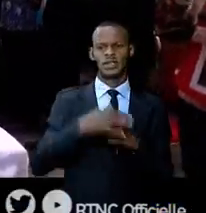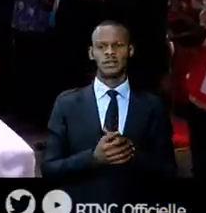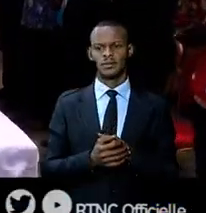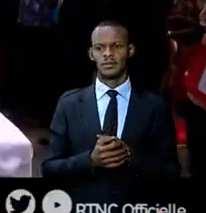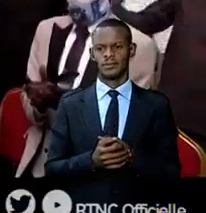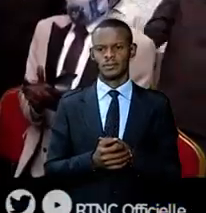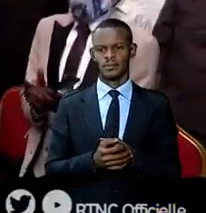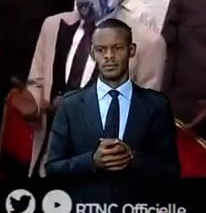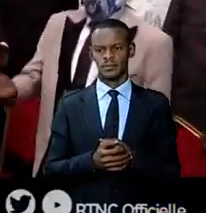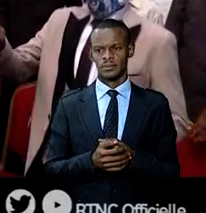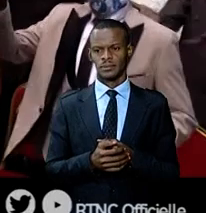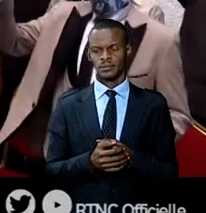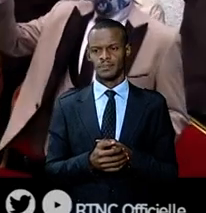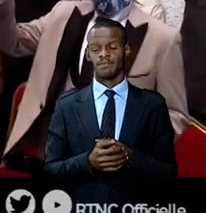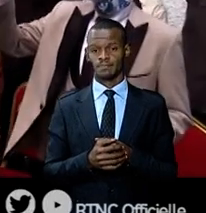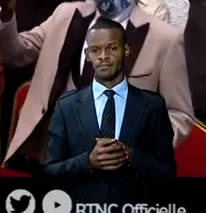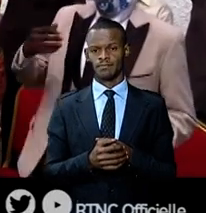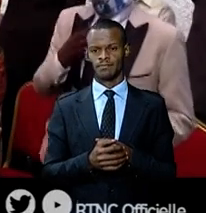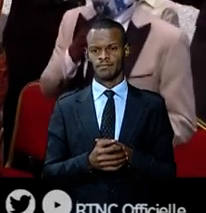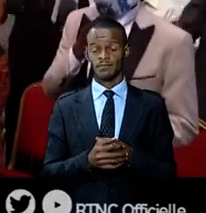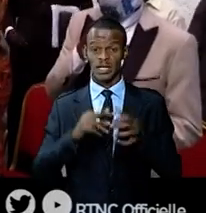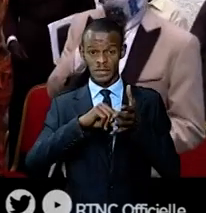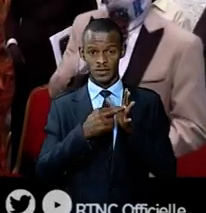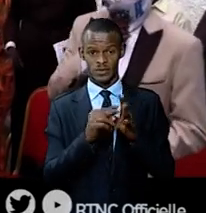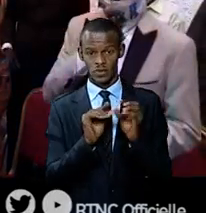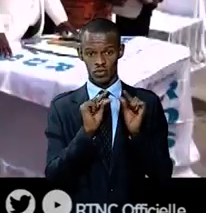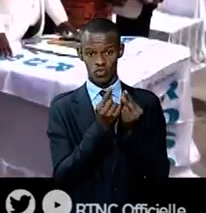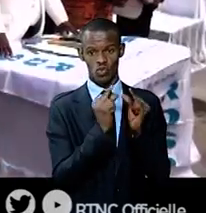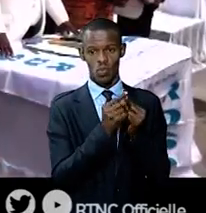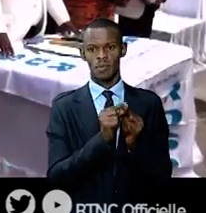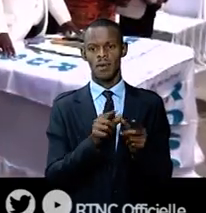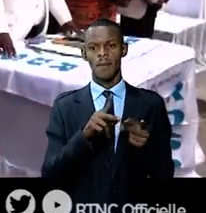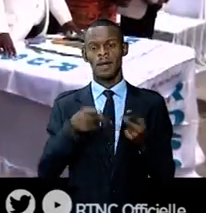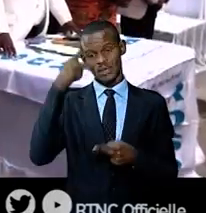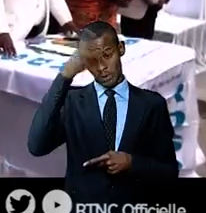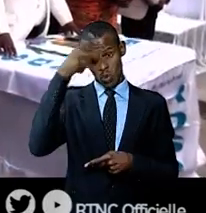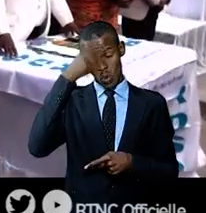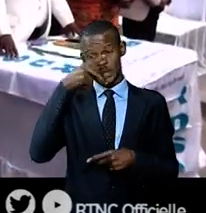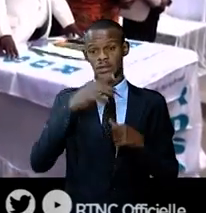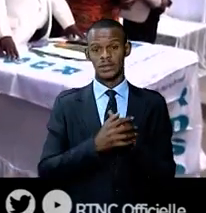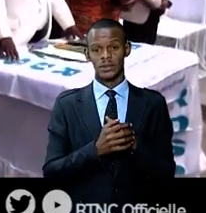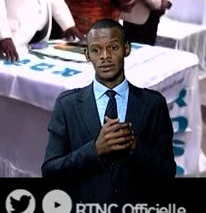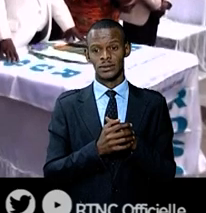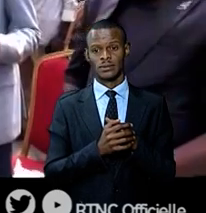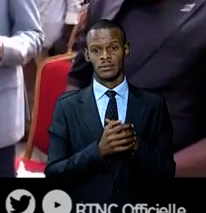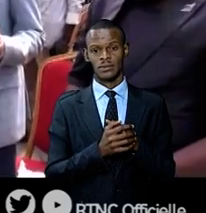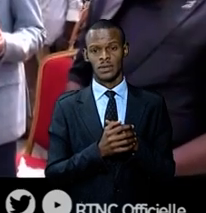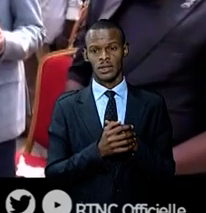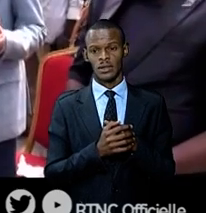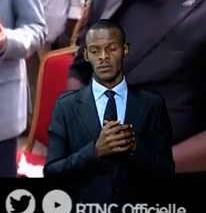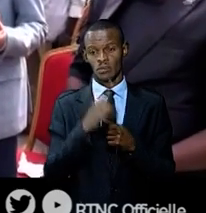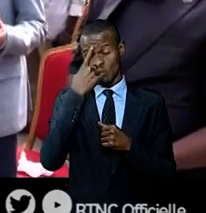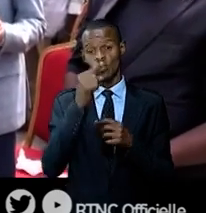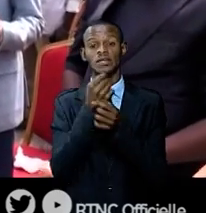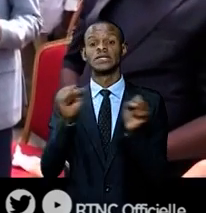monture, dit-on. C'est dans cette optique que la direction politique du parti Rassemblement démocratique pour les saluts de la République a